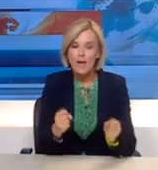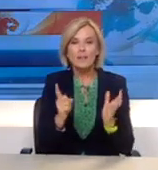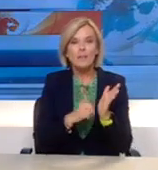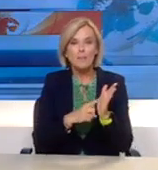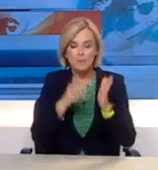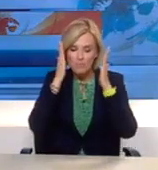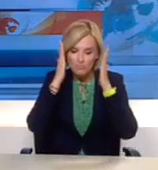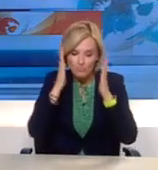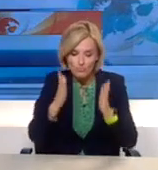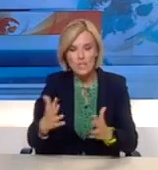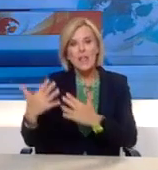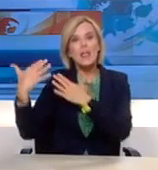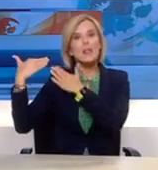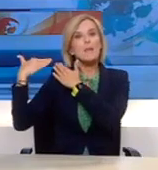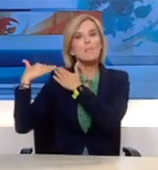σύνεση και υπευθυνότητα.